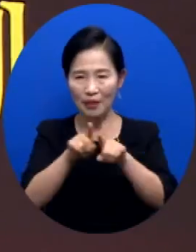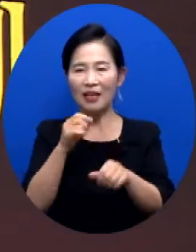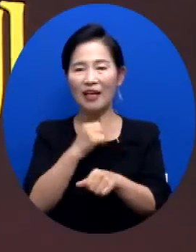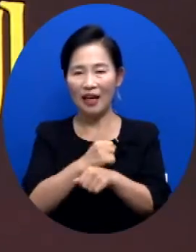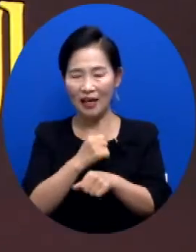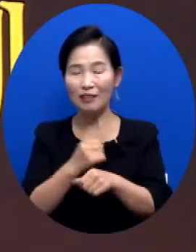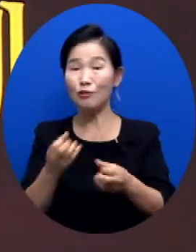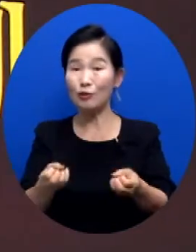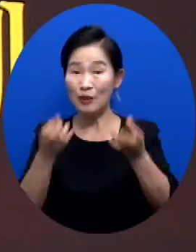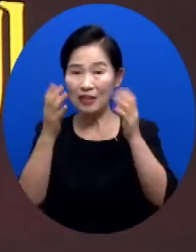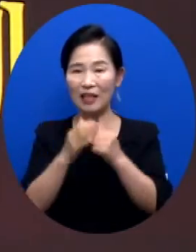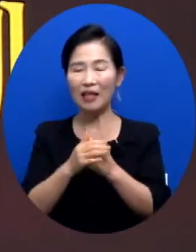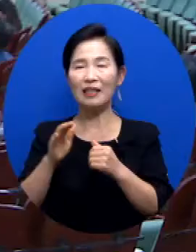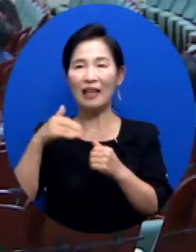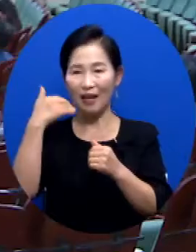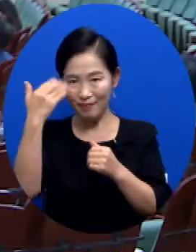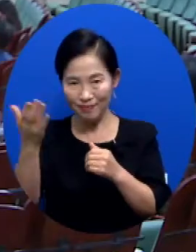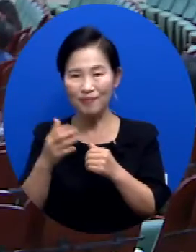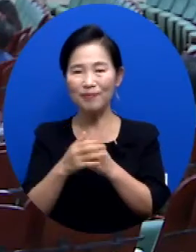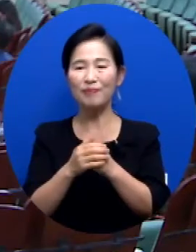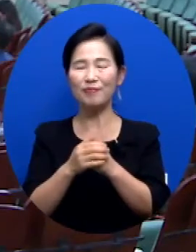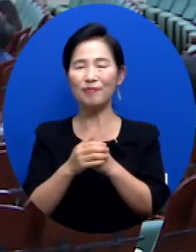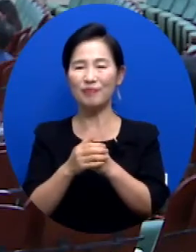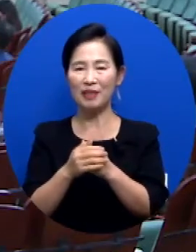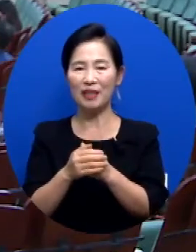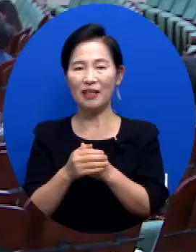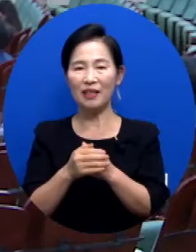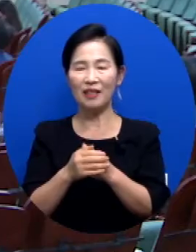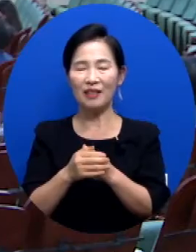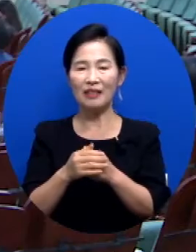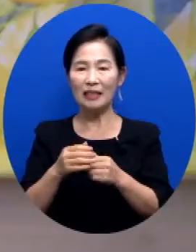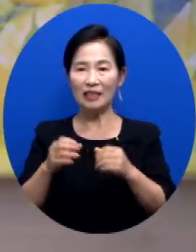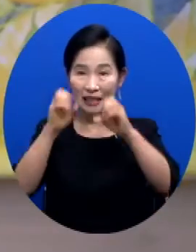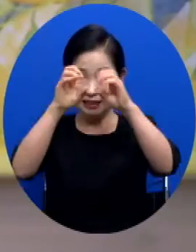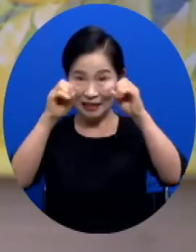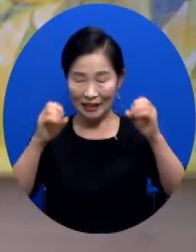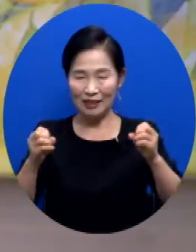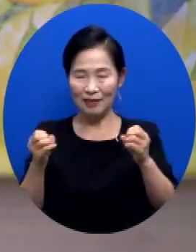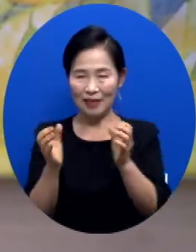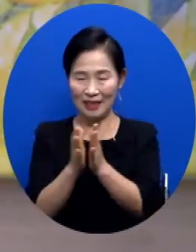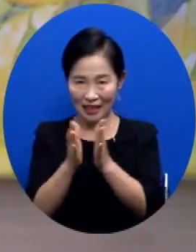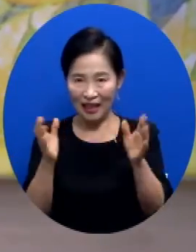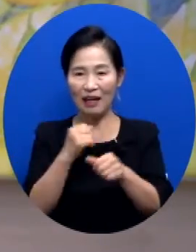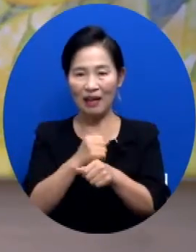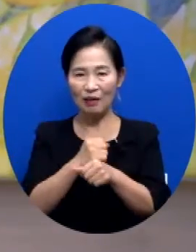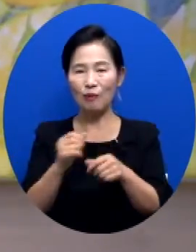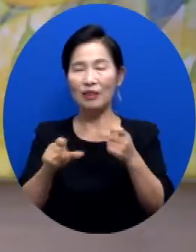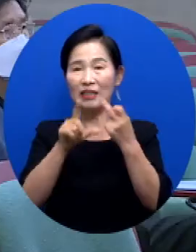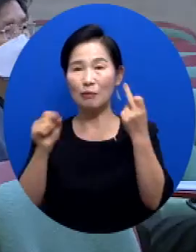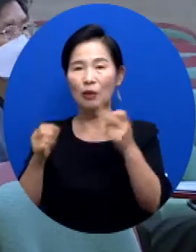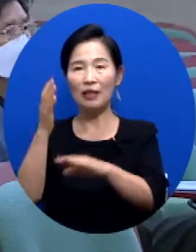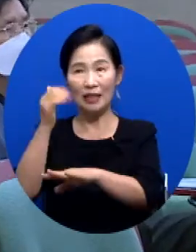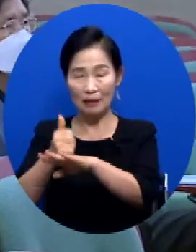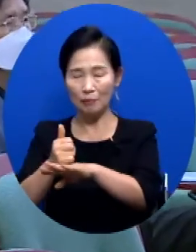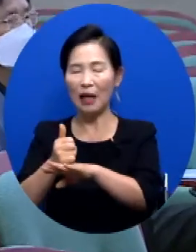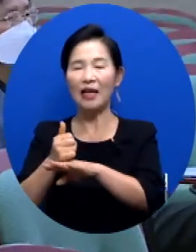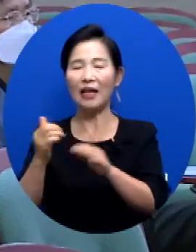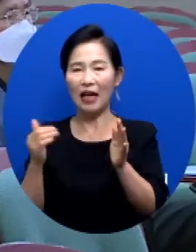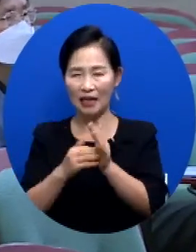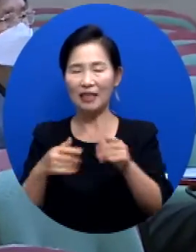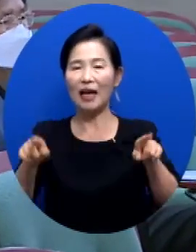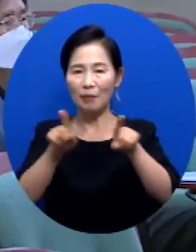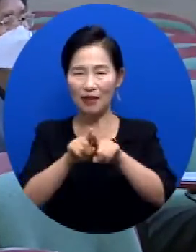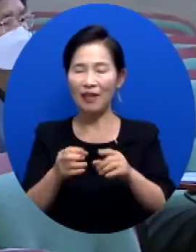21일 울상 교배 달의 다리 해서 성탄트리 점등식 을 개최하며 12월 31일까지 버스킹